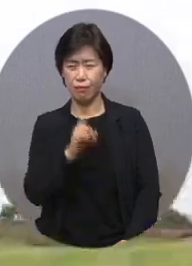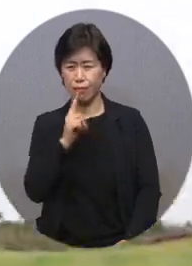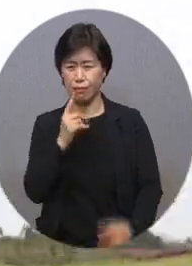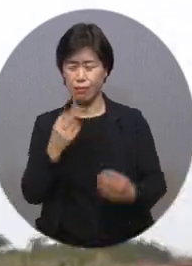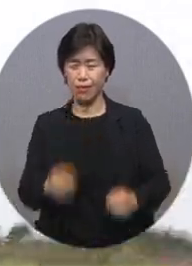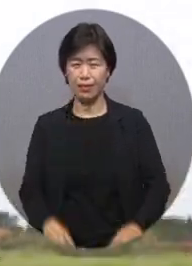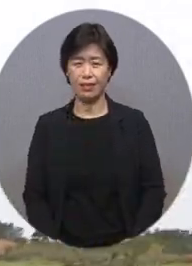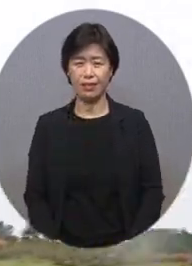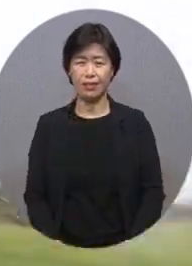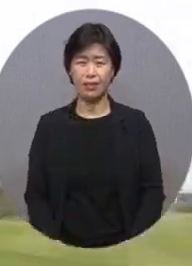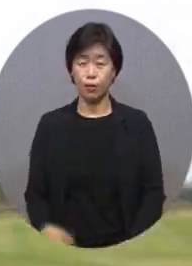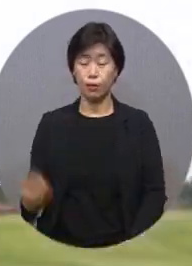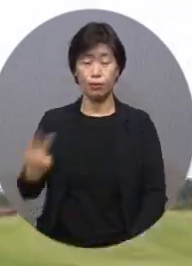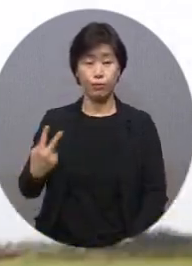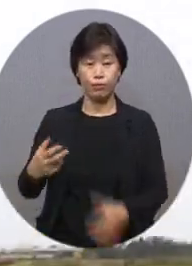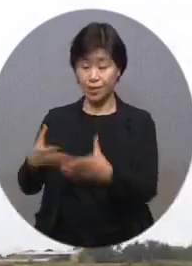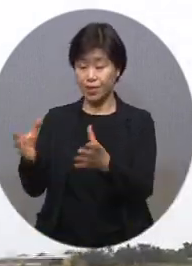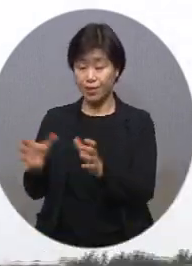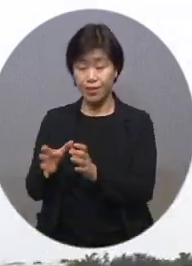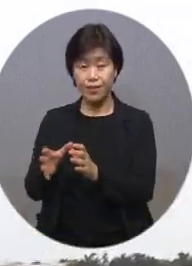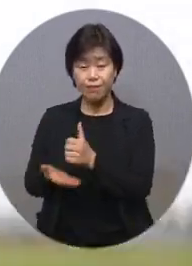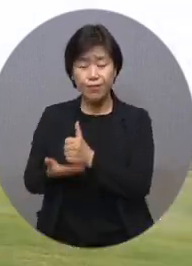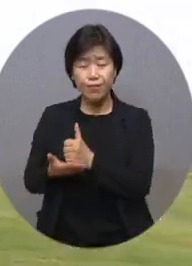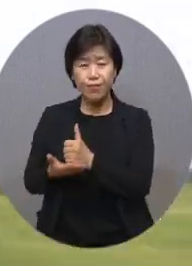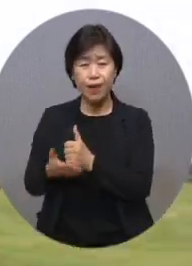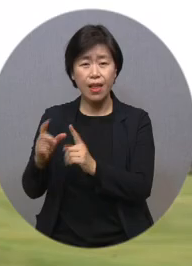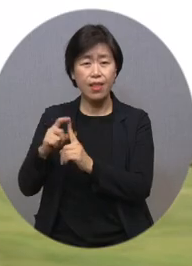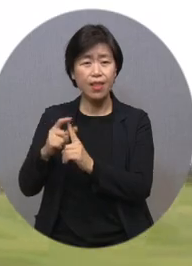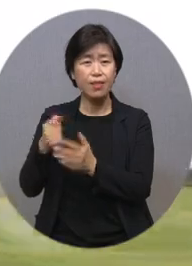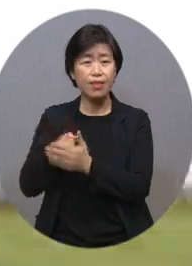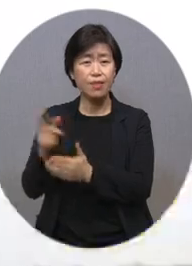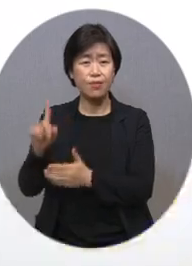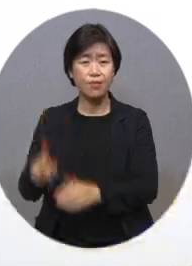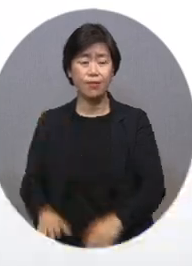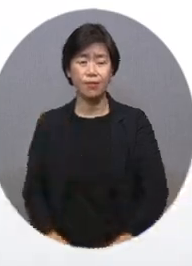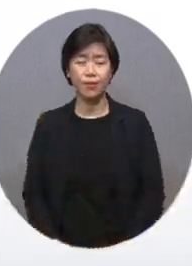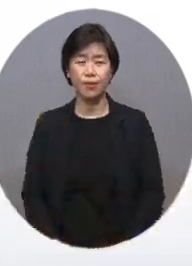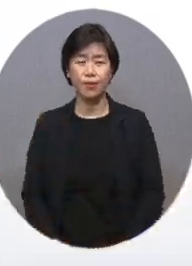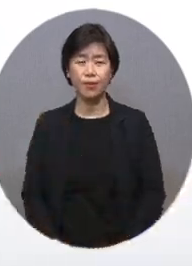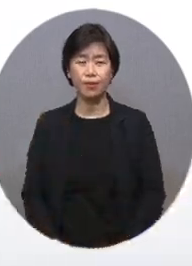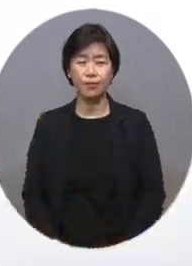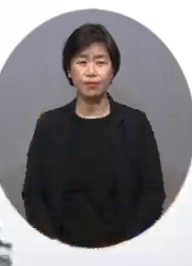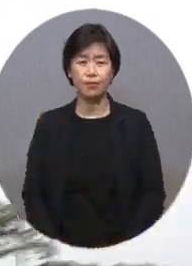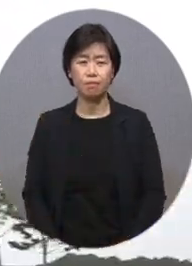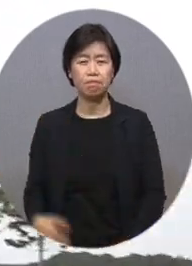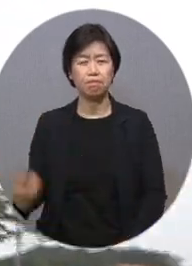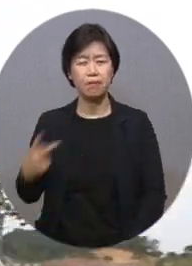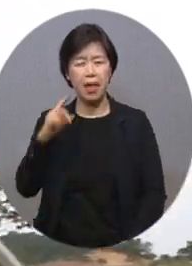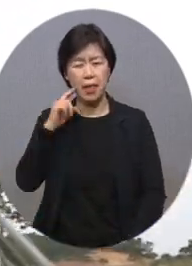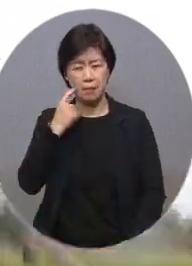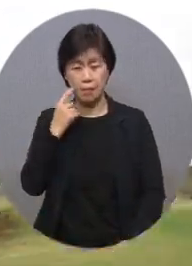하자. 응원 구호 뭐 할까요? 응원송을 정해야 되겠다. 아, 우린 예쁘니까.